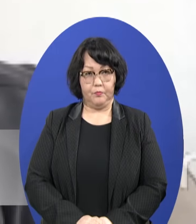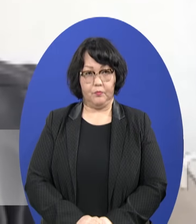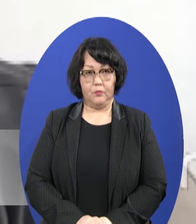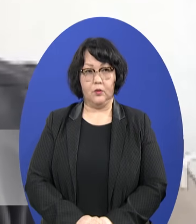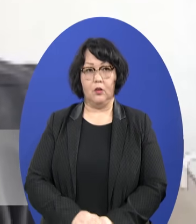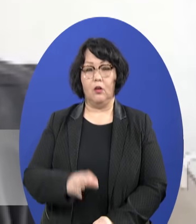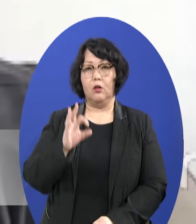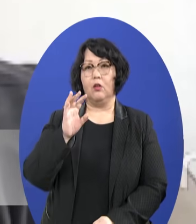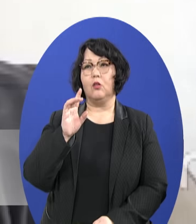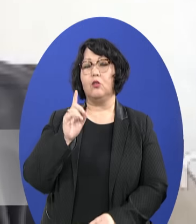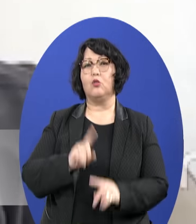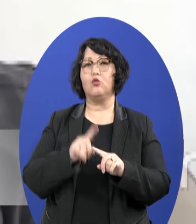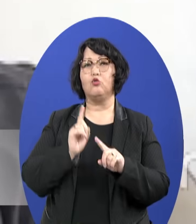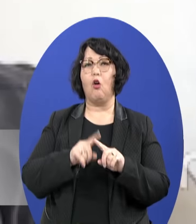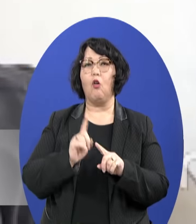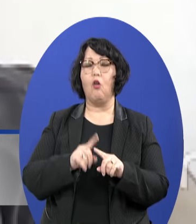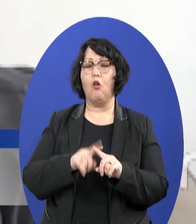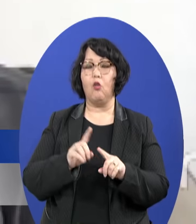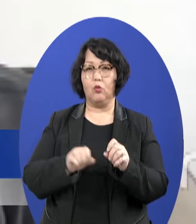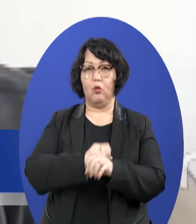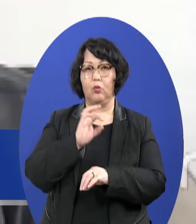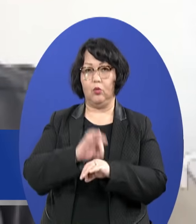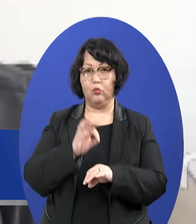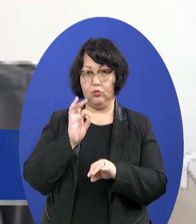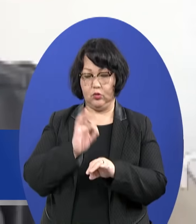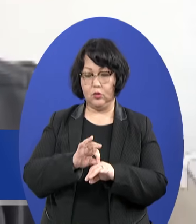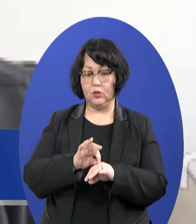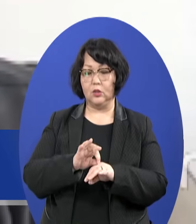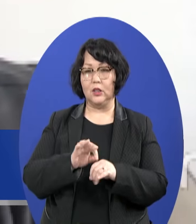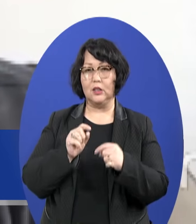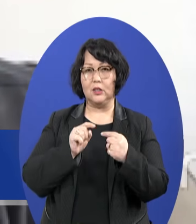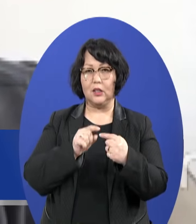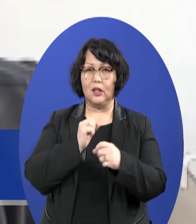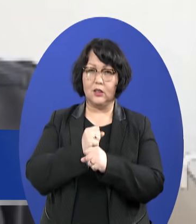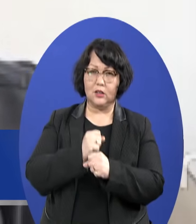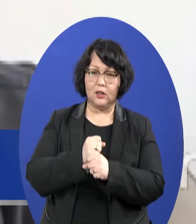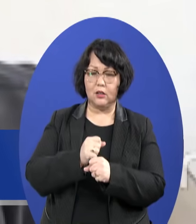Орон нутагт энэ халдварын гол нутагт ажиллаж байгаа эмч эмгийн ажилтнуудад илүү цагийн